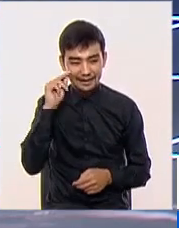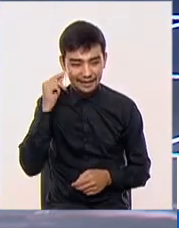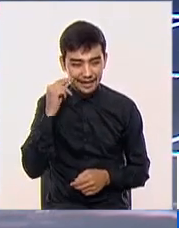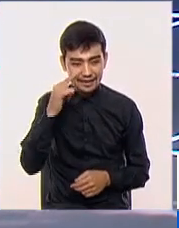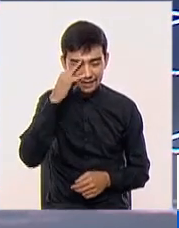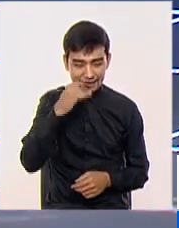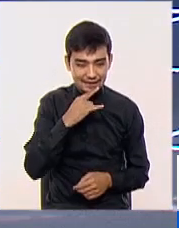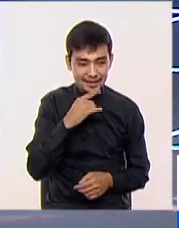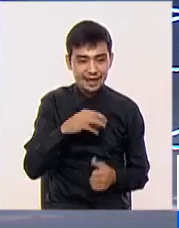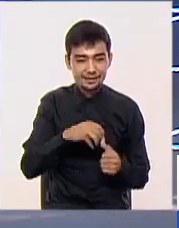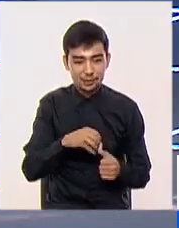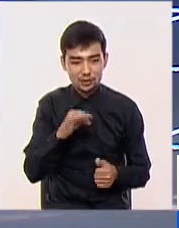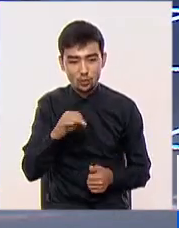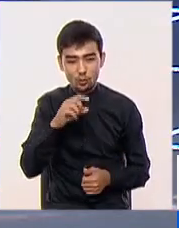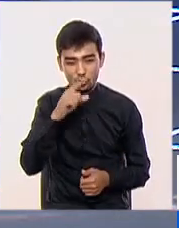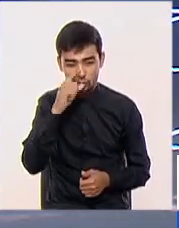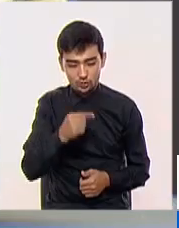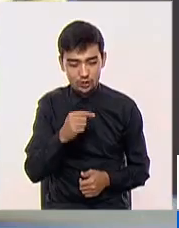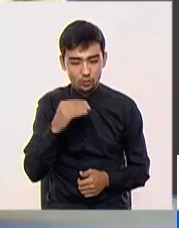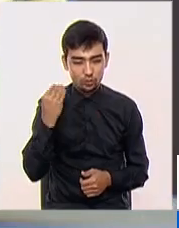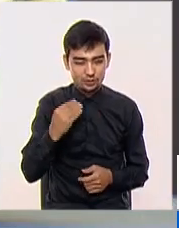Казахстан, Азербайджан, Грузию и Турцию.